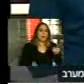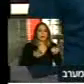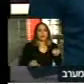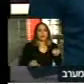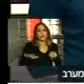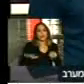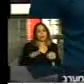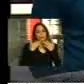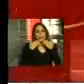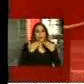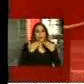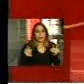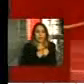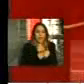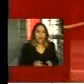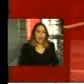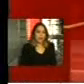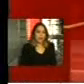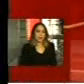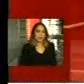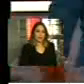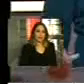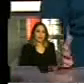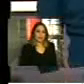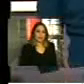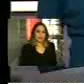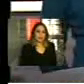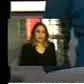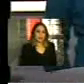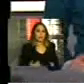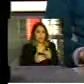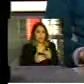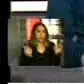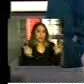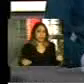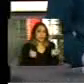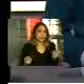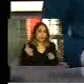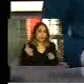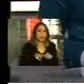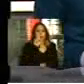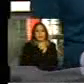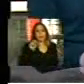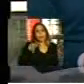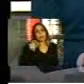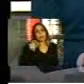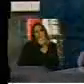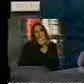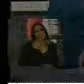מיכל יערי, תודה רבה. בשמחה, לילה טוב. אנחנו רוצים להפסקה, אחר כך מוקי יבחר איתנו שיר לילה.